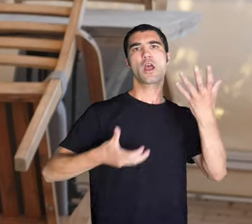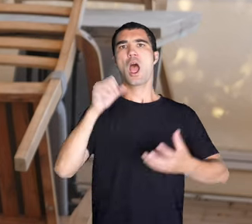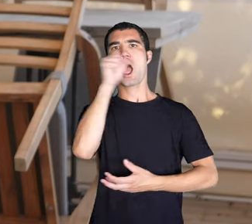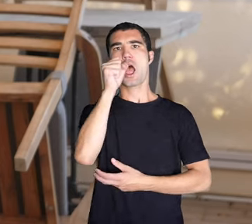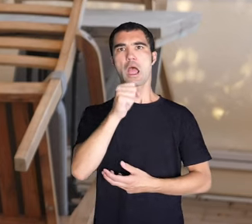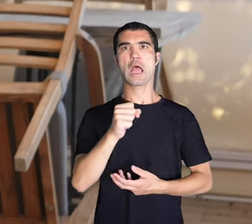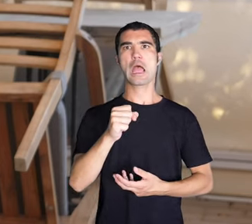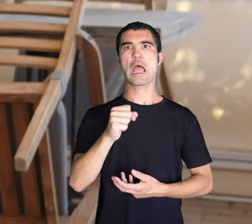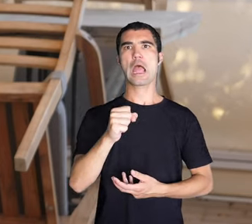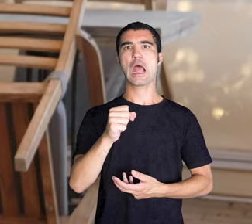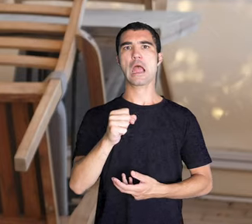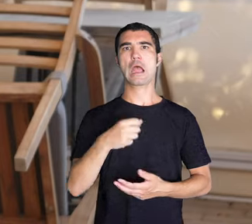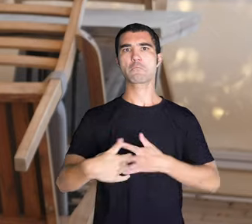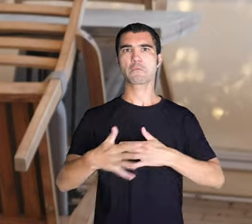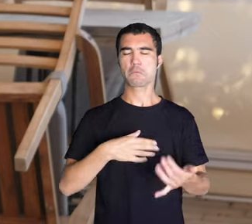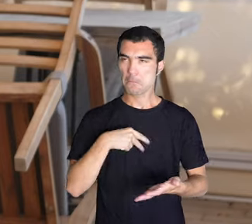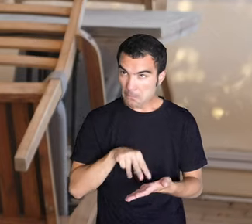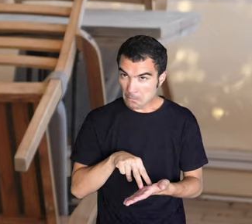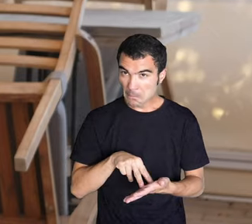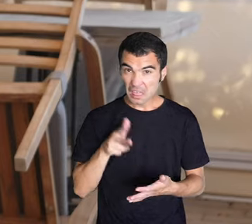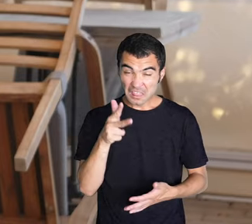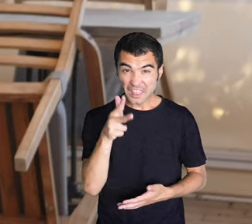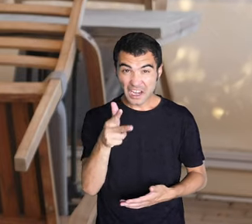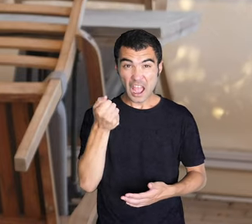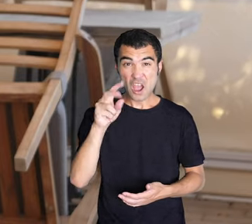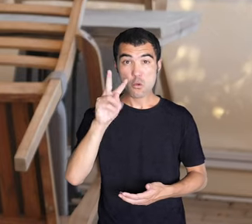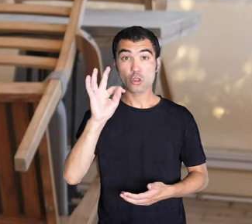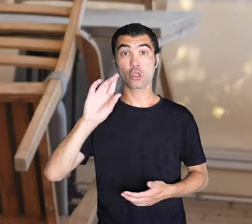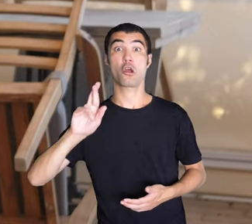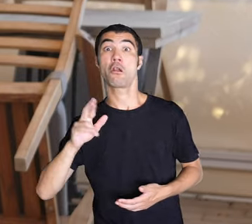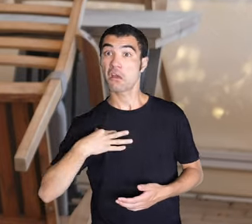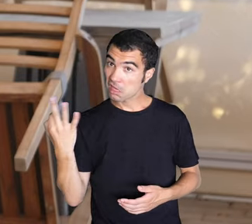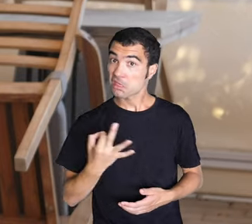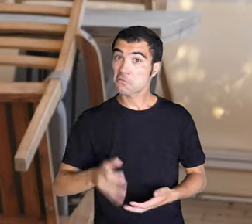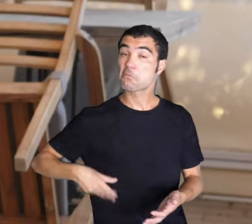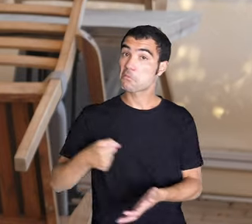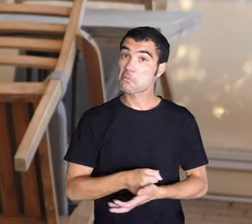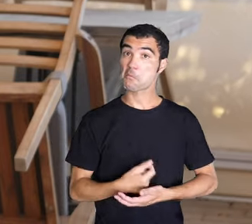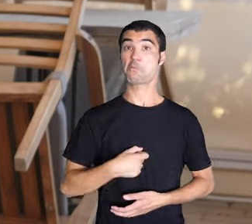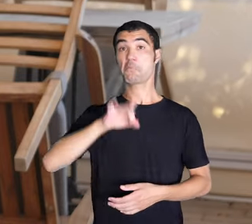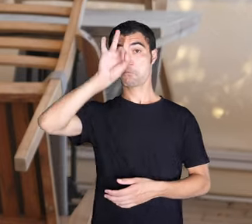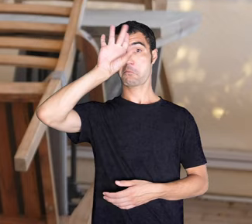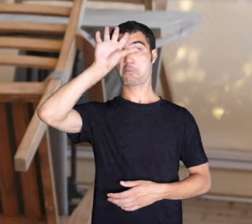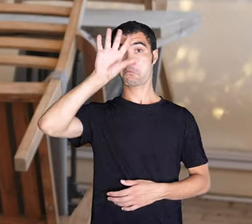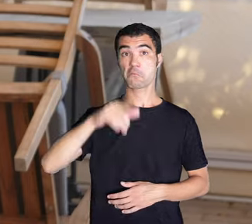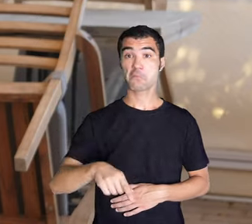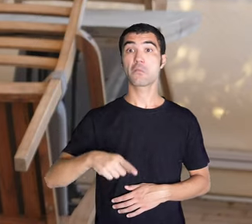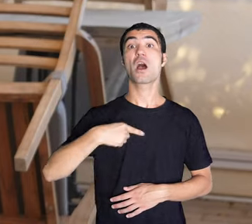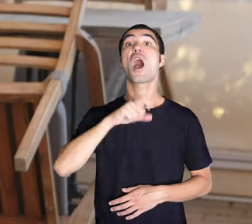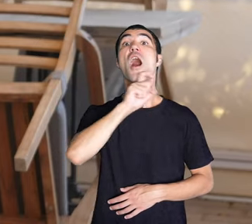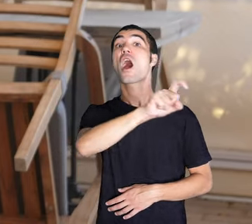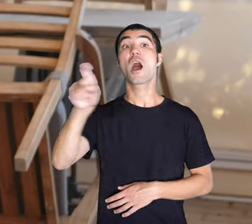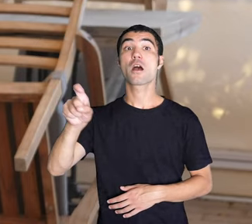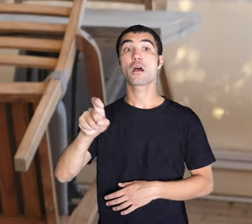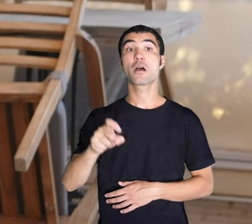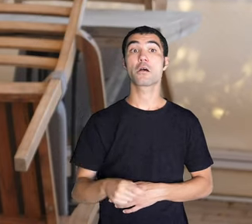doctors? I no sé d'on ve, que de bé. Li vaig dir, dic, escoltau, si me